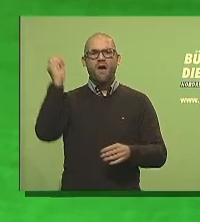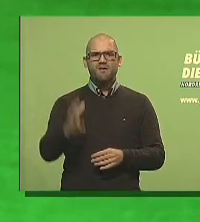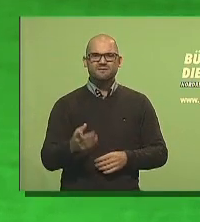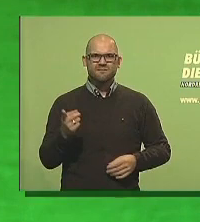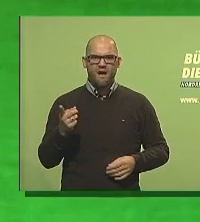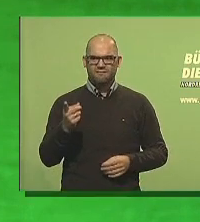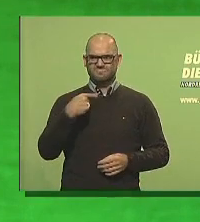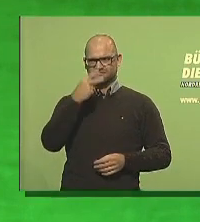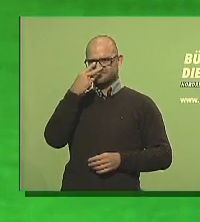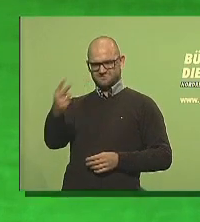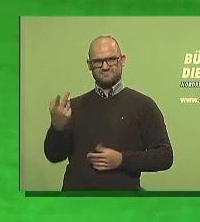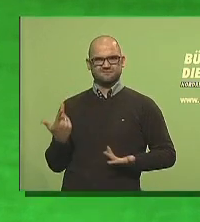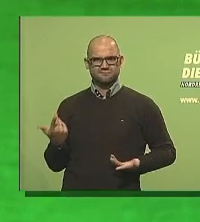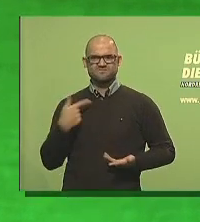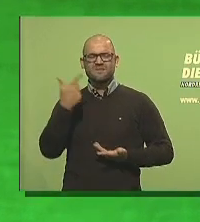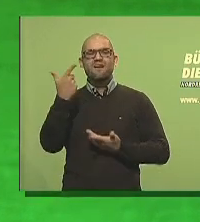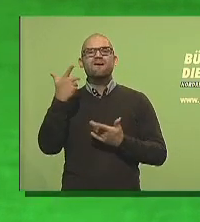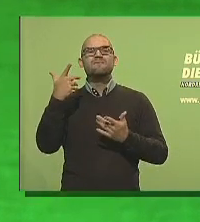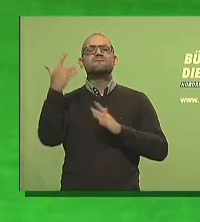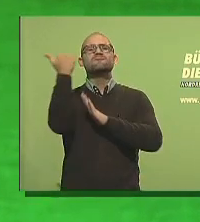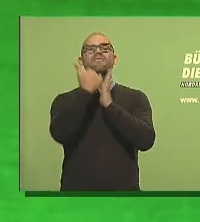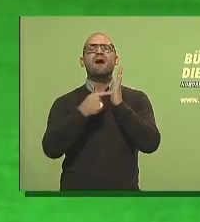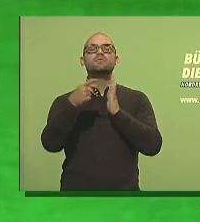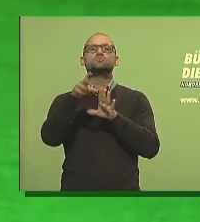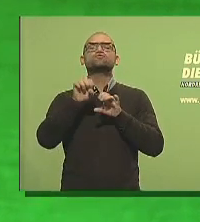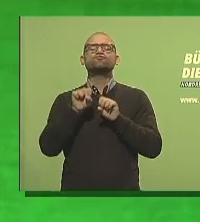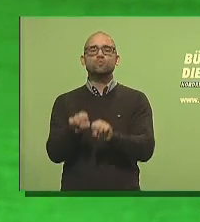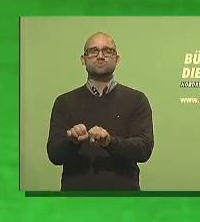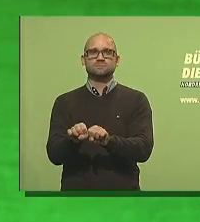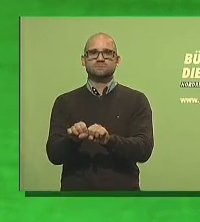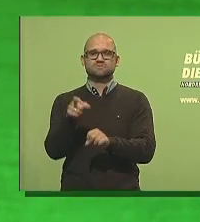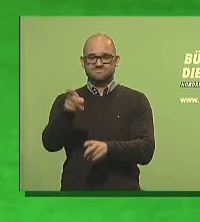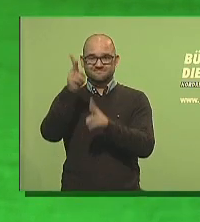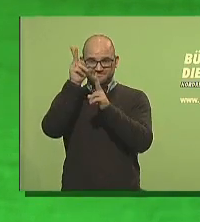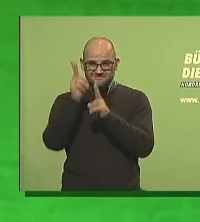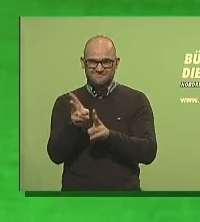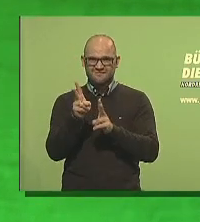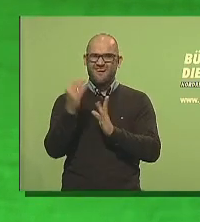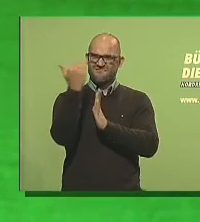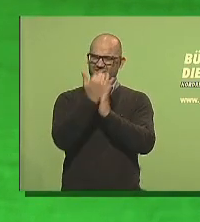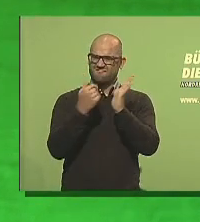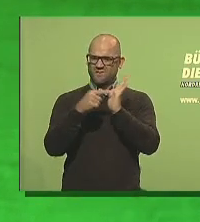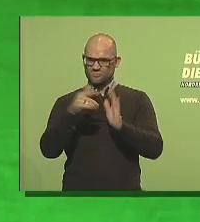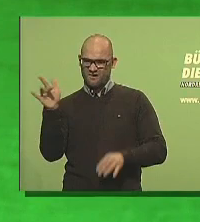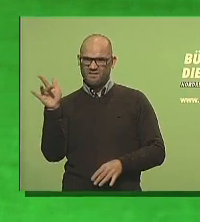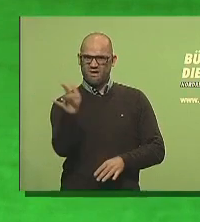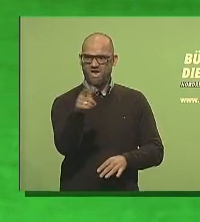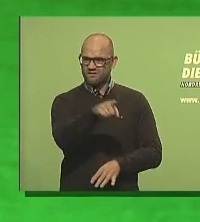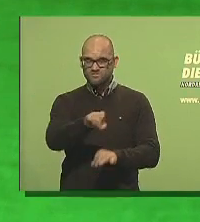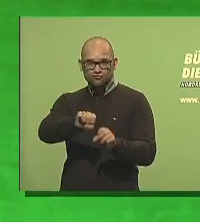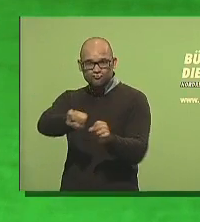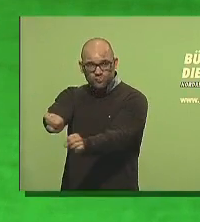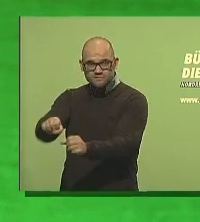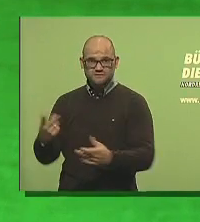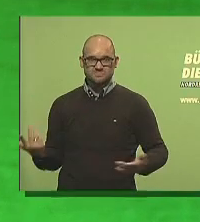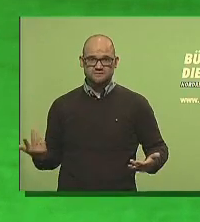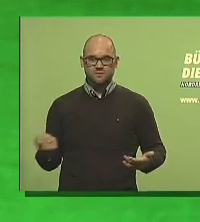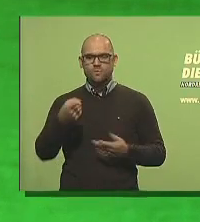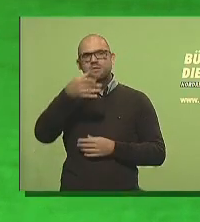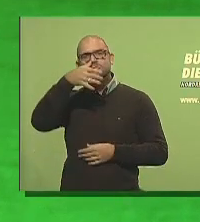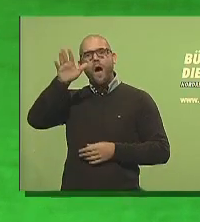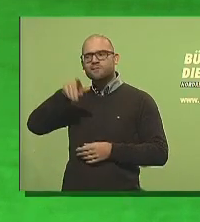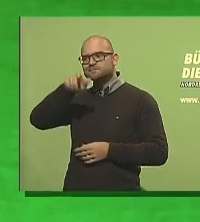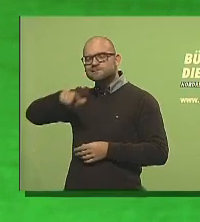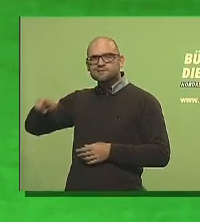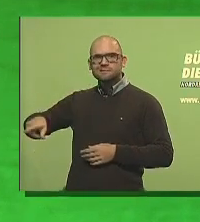der Verfassungsschutz vor allem Verfassungsfeinde schützt und Nazis gute Nebeneinkünfte